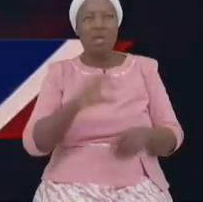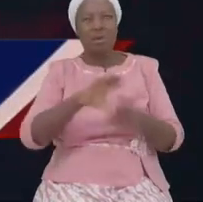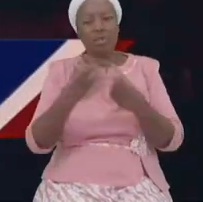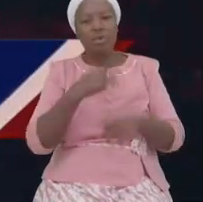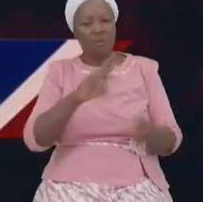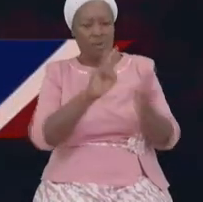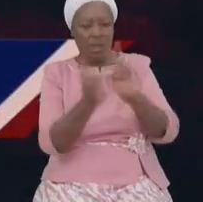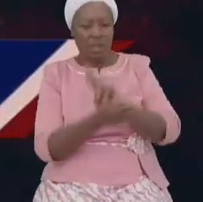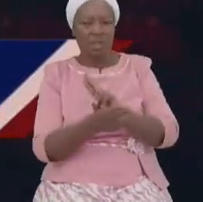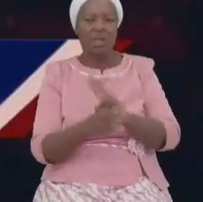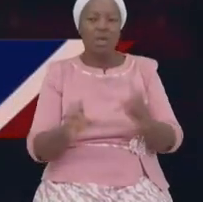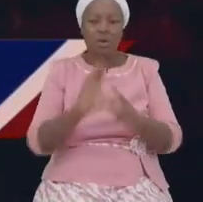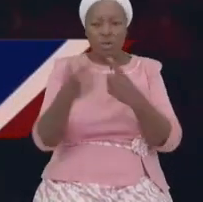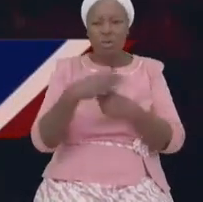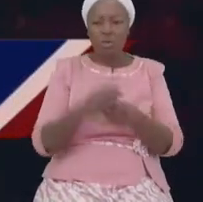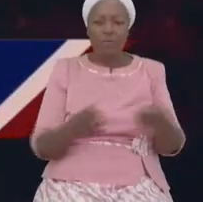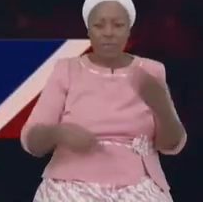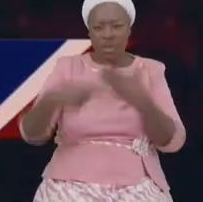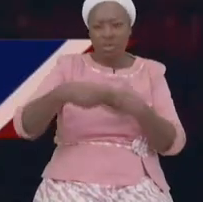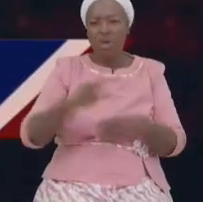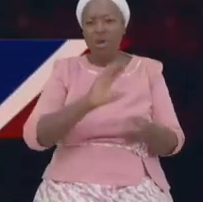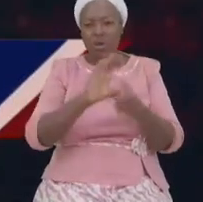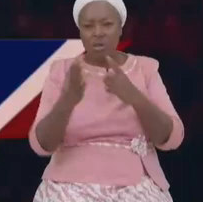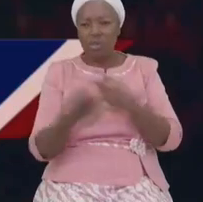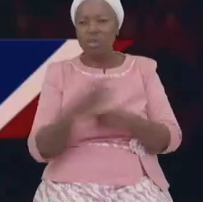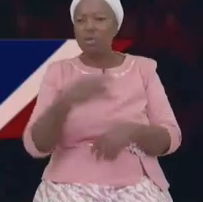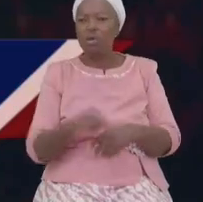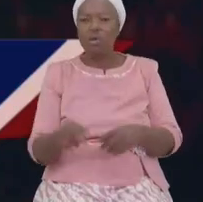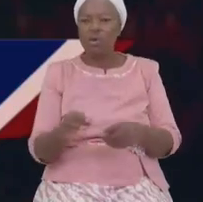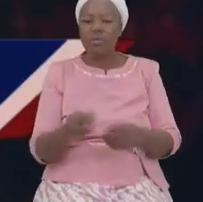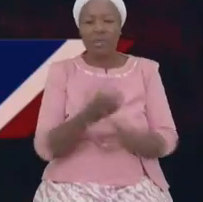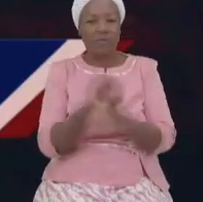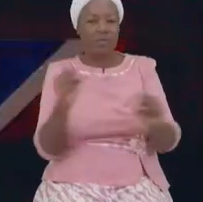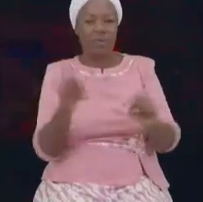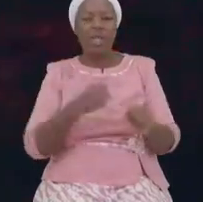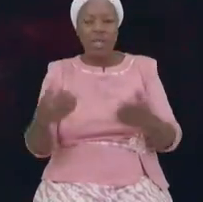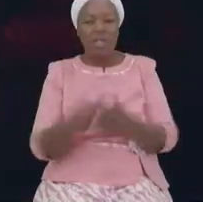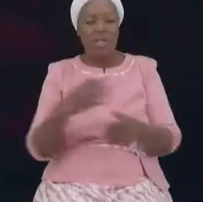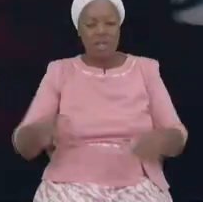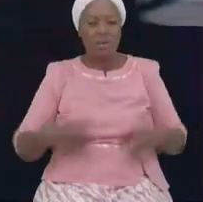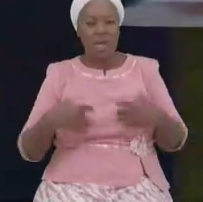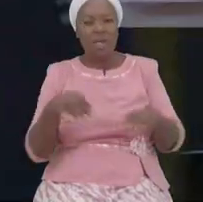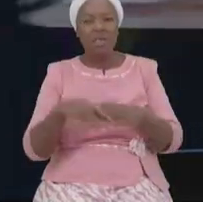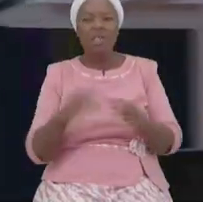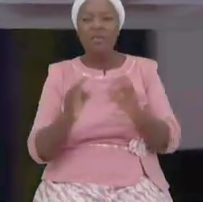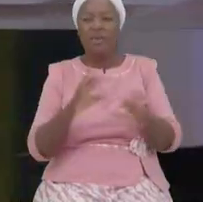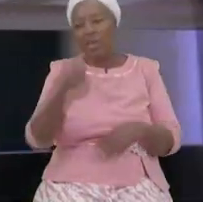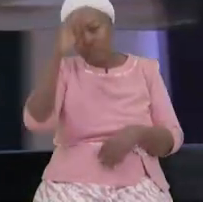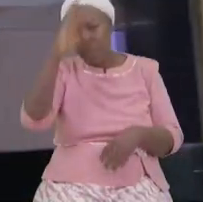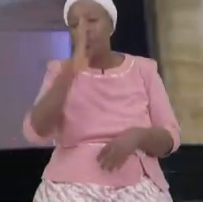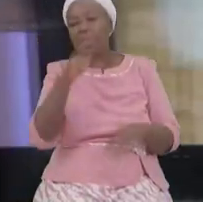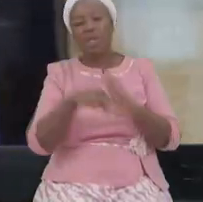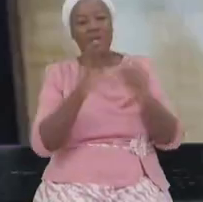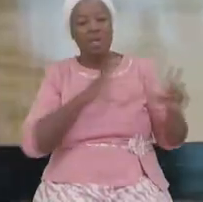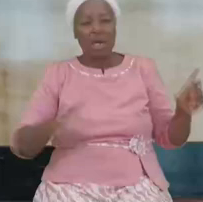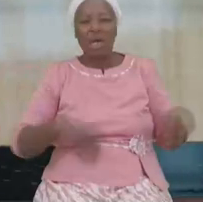condition de la restauration, c'est la condition de la régénération. Une nouvelle vie. Si quelqu'un est en Christ, il est une nouvelle créature.